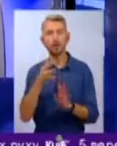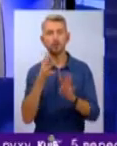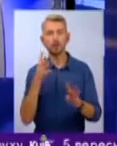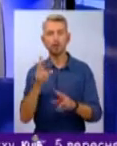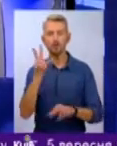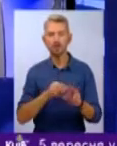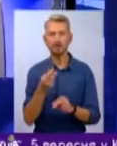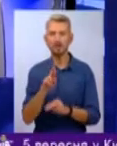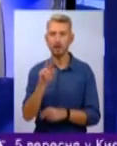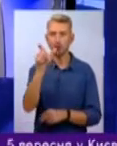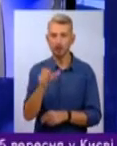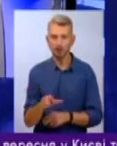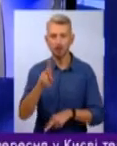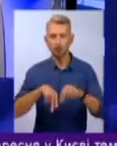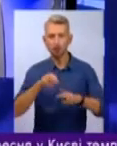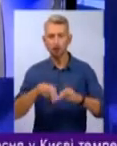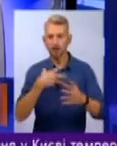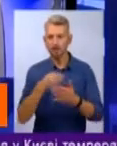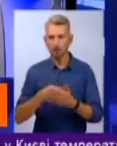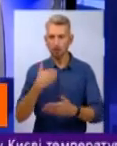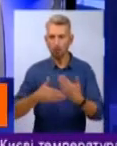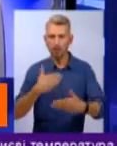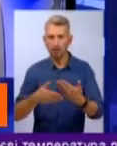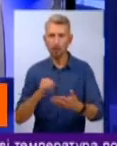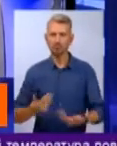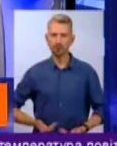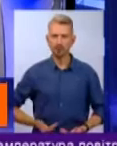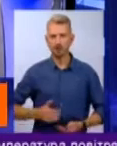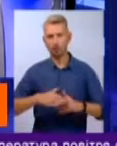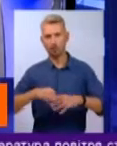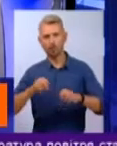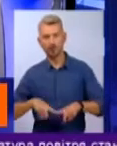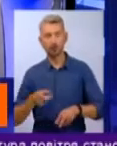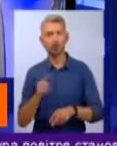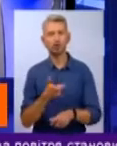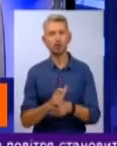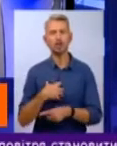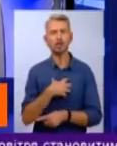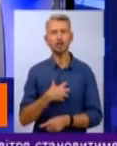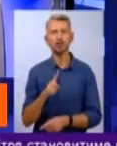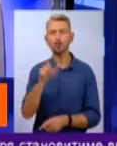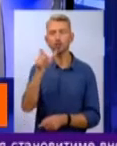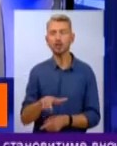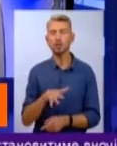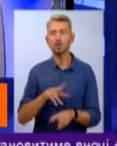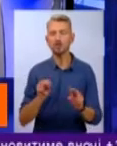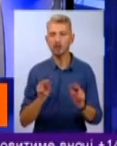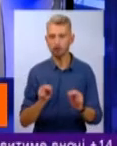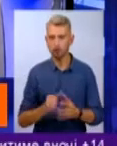для людини, да, побудувати власну кар'єру і життєву, і професійну. І тому дуже важливо, щоб людина була